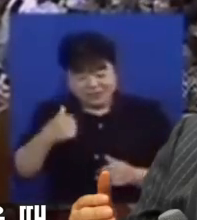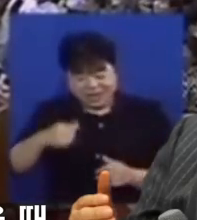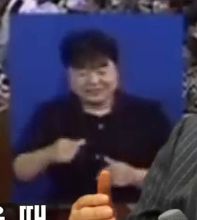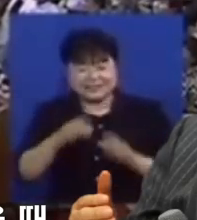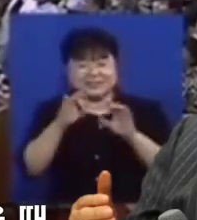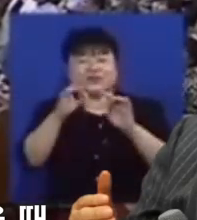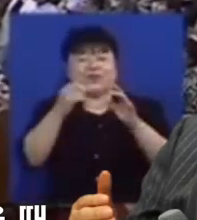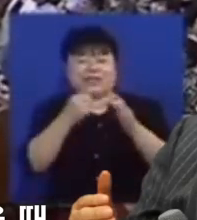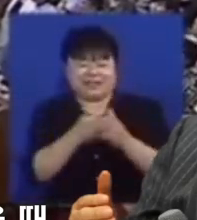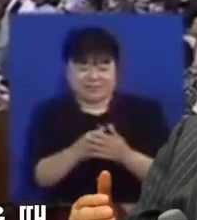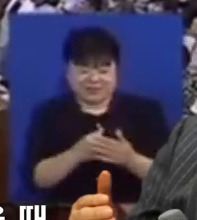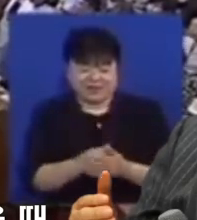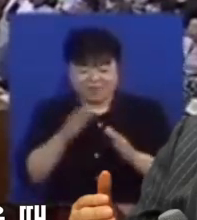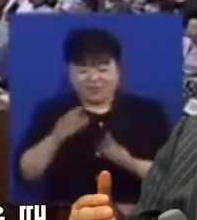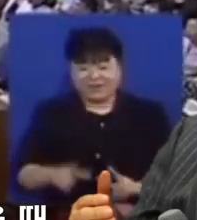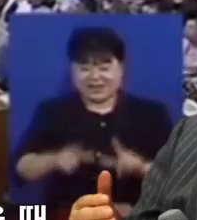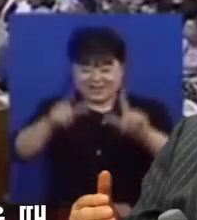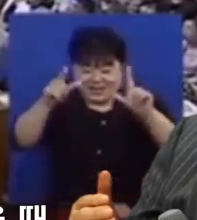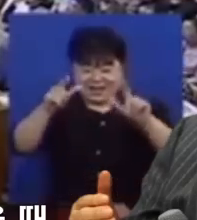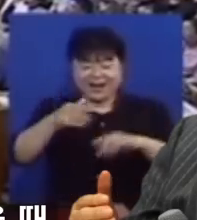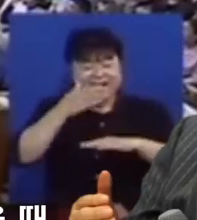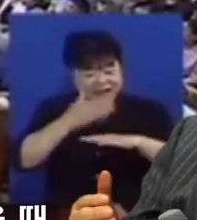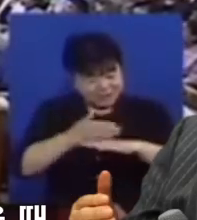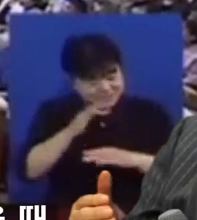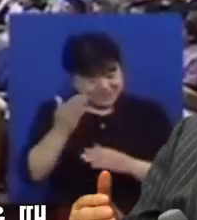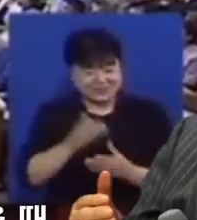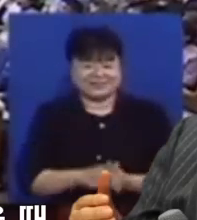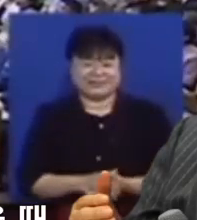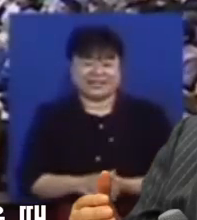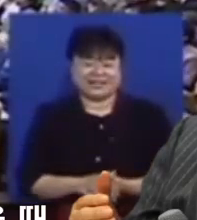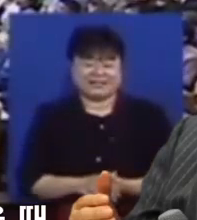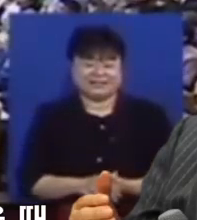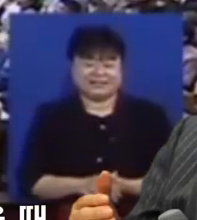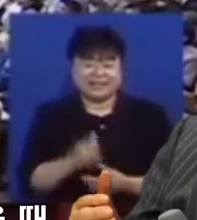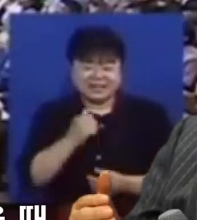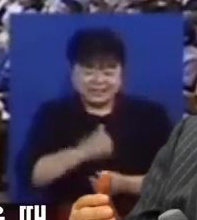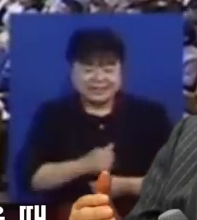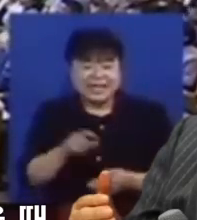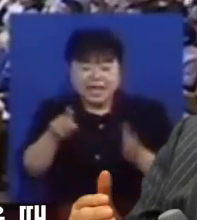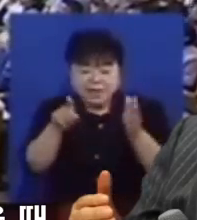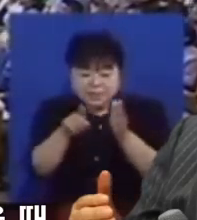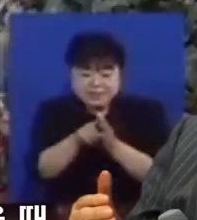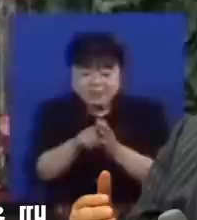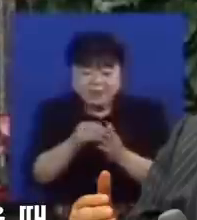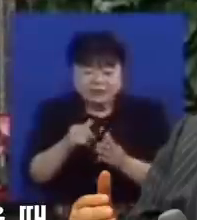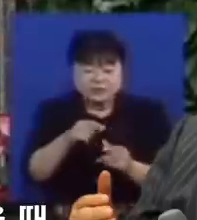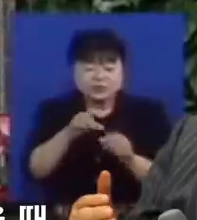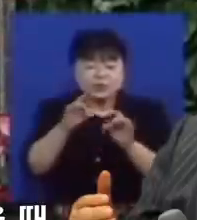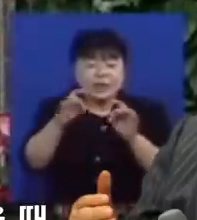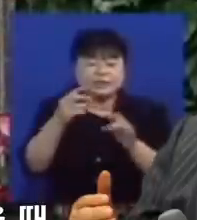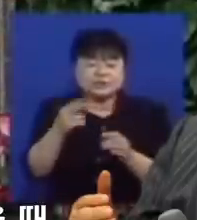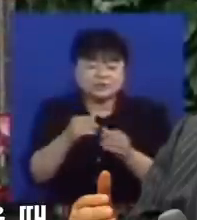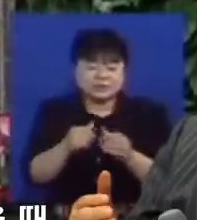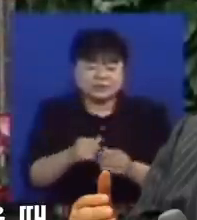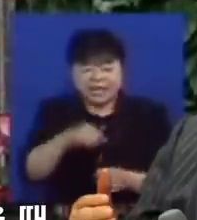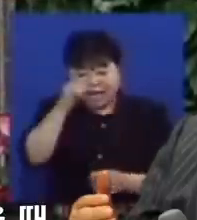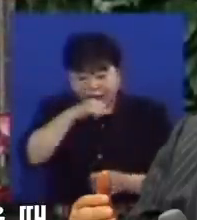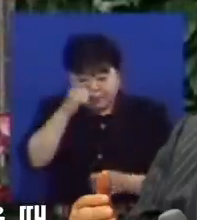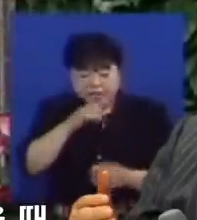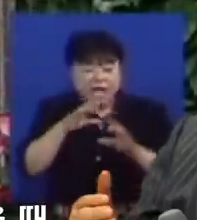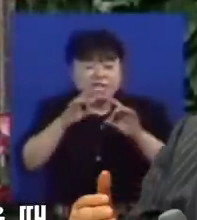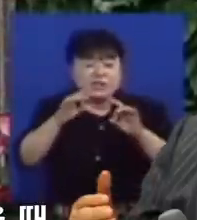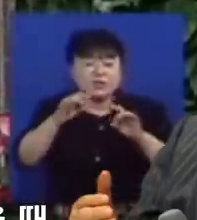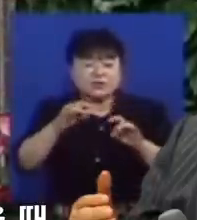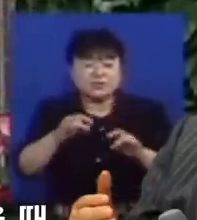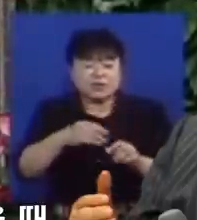섬겨준 것을 오늘날은 감사를 해요. 인내의 신앙으로 온 가족을 전도한 두 사람은 이제 아프리카